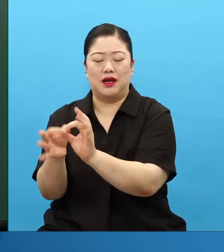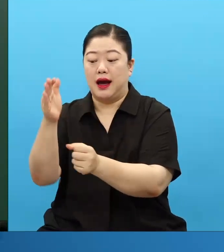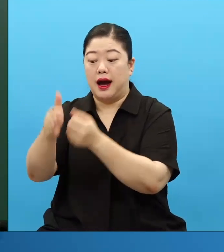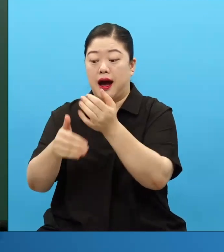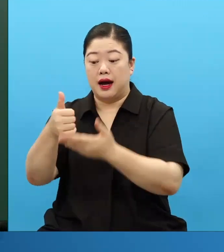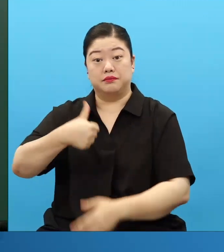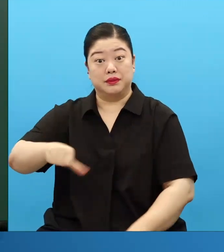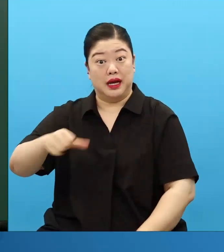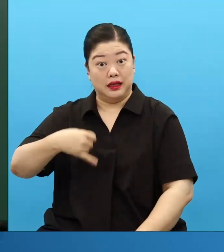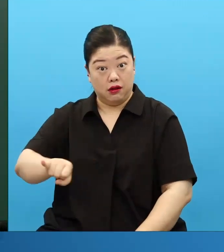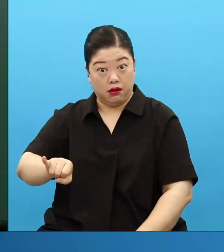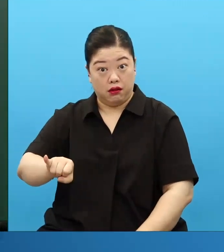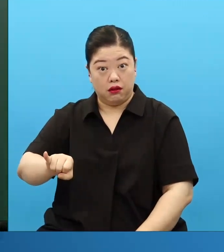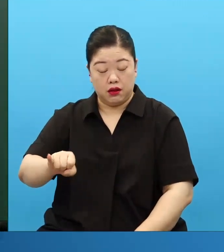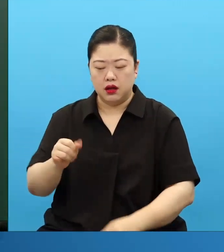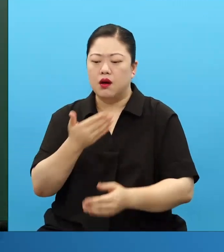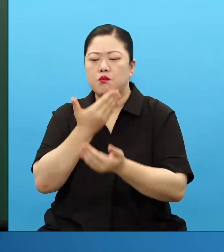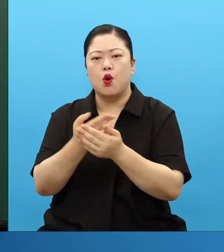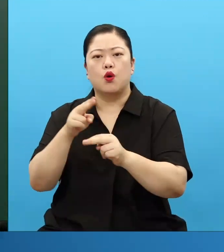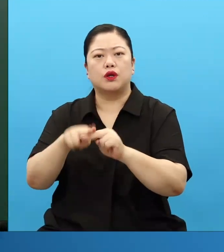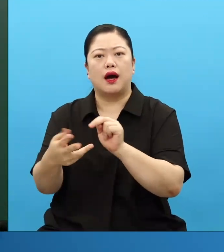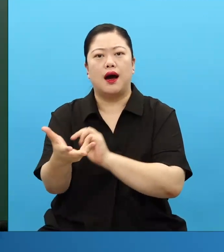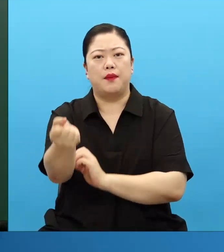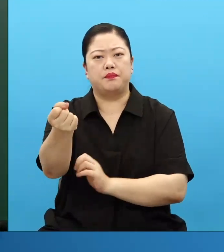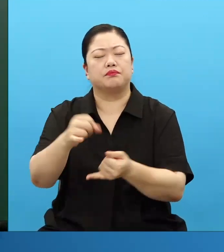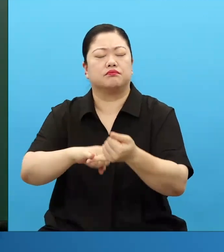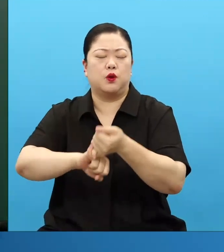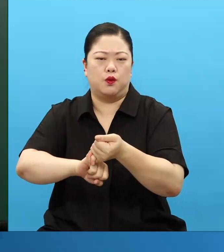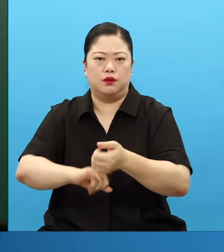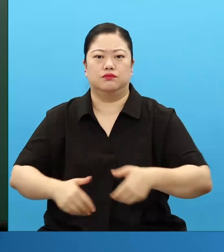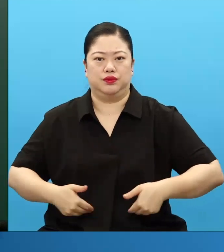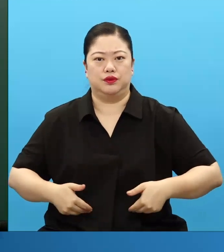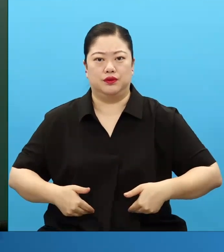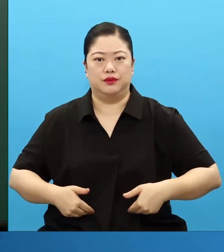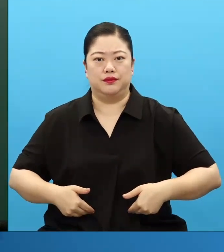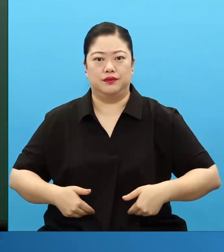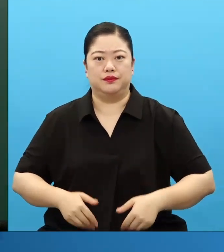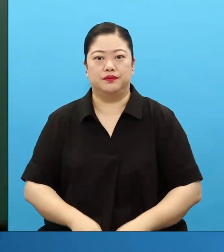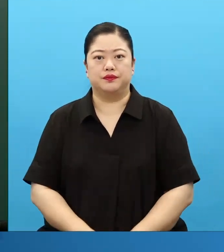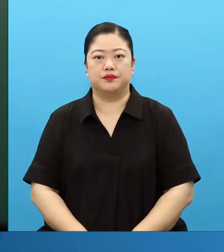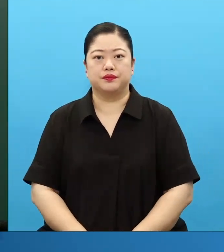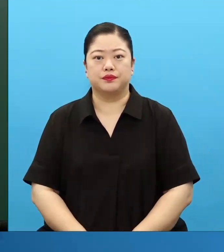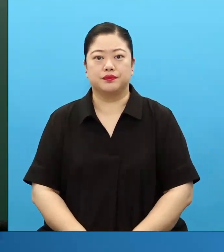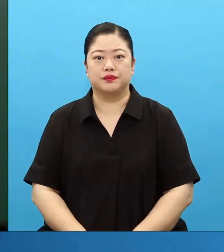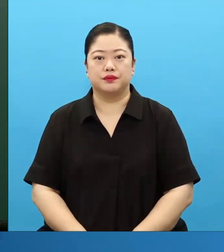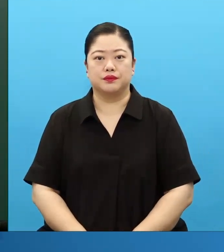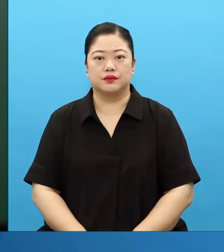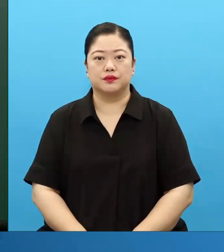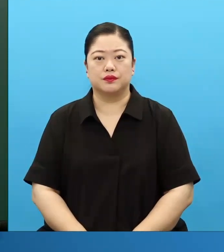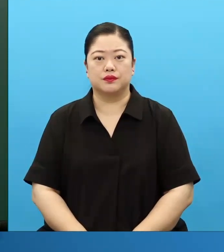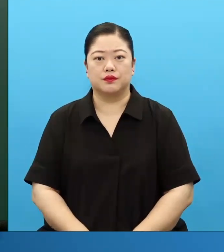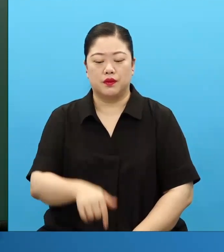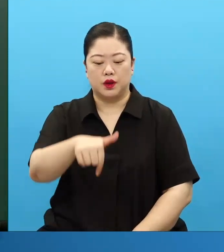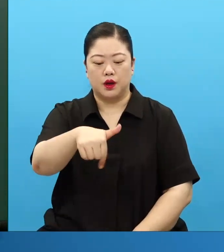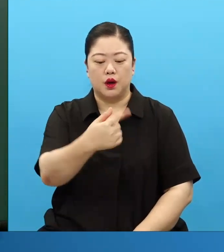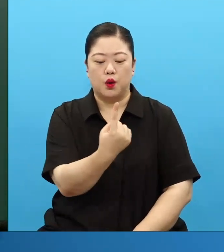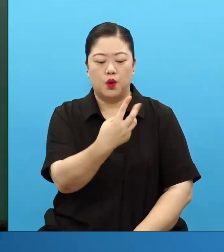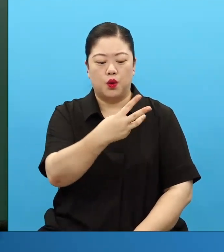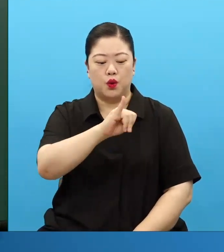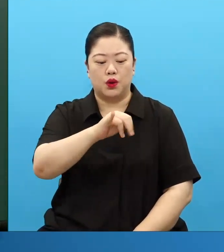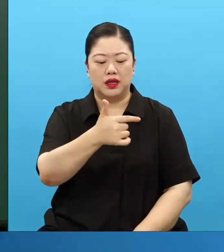실제 성령께서 나에게 역사하셔서 함께하는 증거들이 나오기 시작한다. For believing, we all believe in this, but when the Holy Spirit begins to work upon us, then that